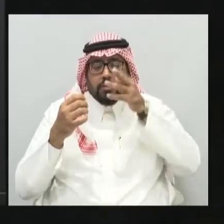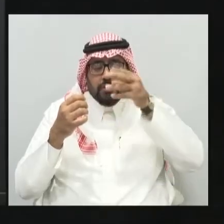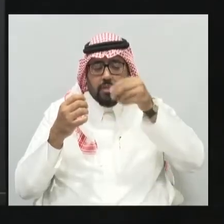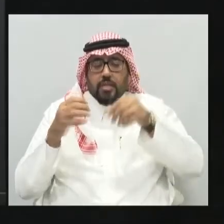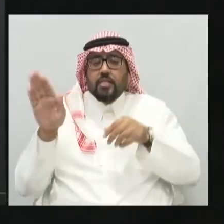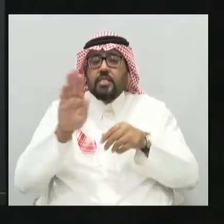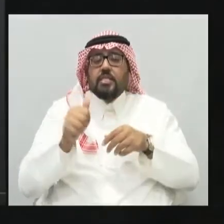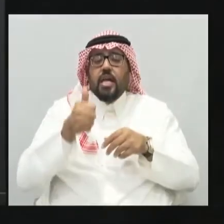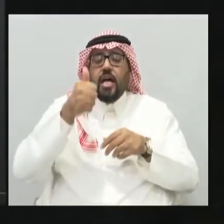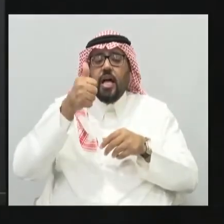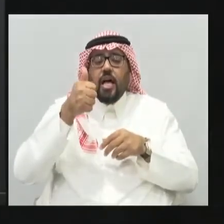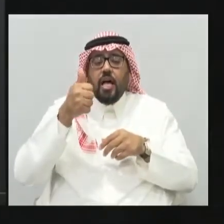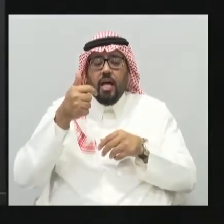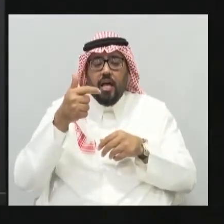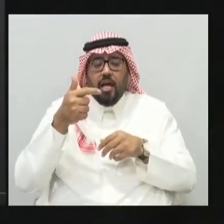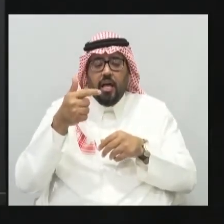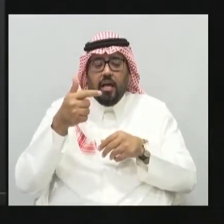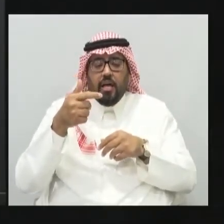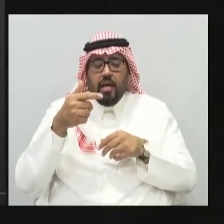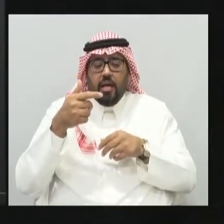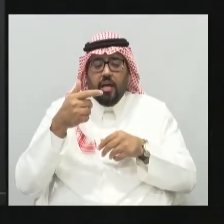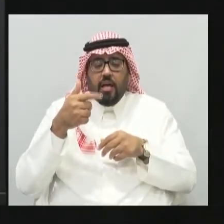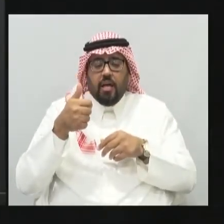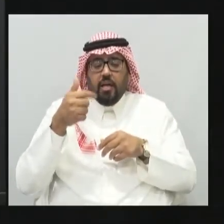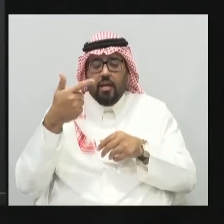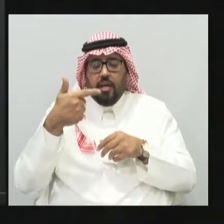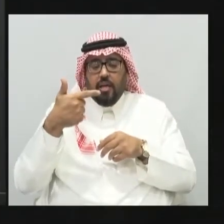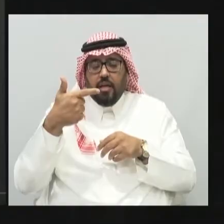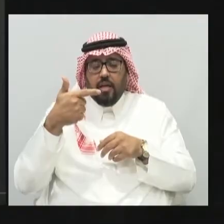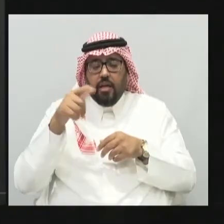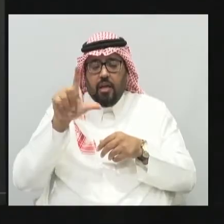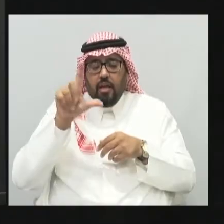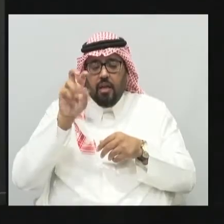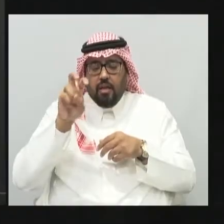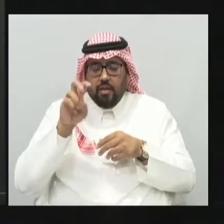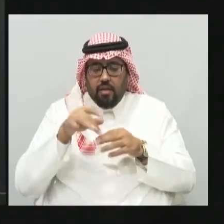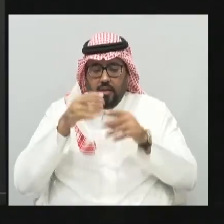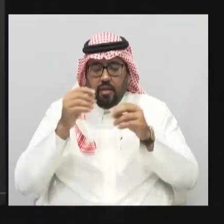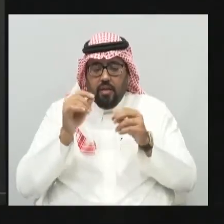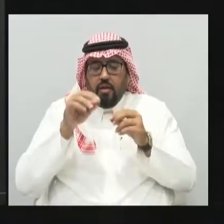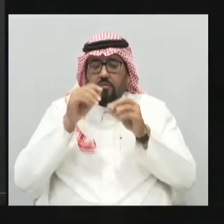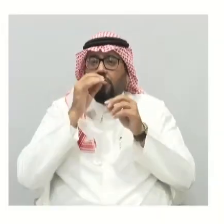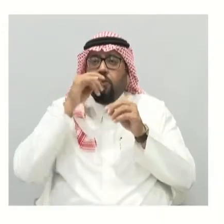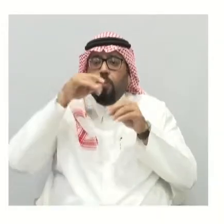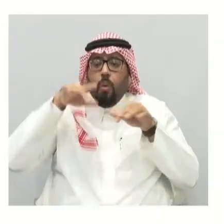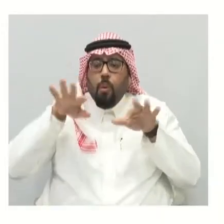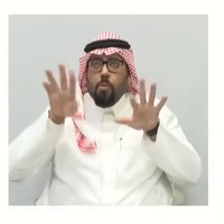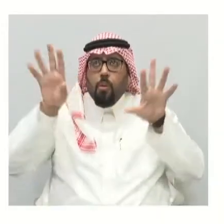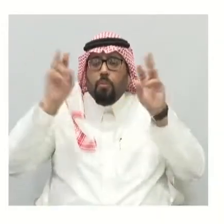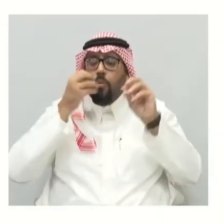حاله نسميها حاله سائله طيب الفقاقيع هذه اللي قاعده